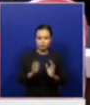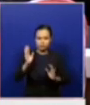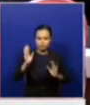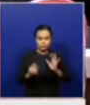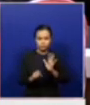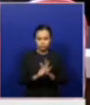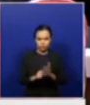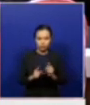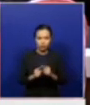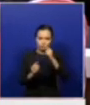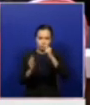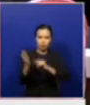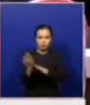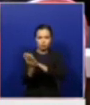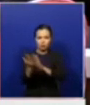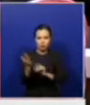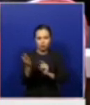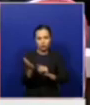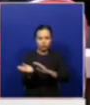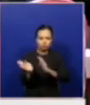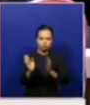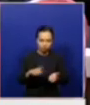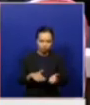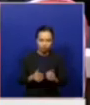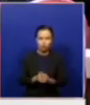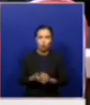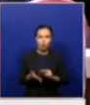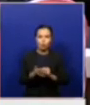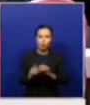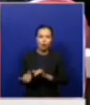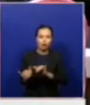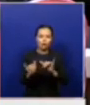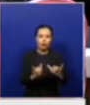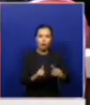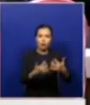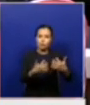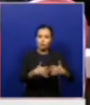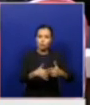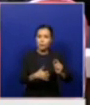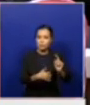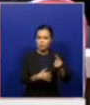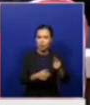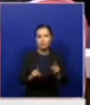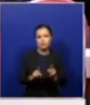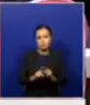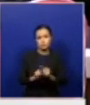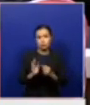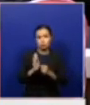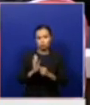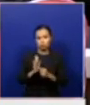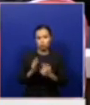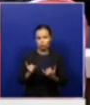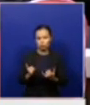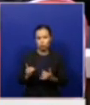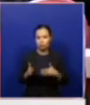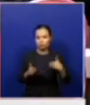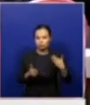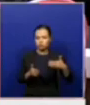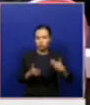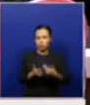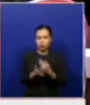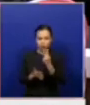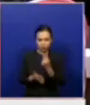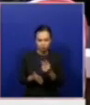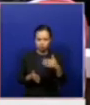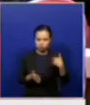องก็ทรุดโทรมเขาก็ย้ายฐานหนีไปหมดเหมือนเช่นที่เป็นมาทุกระยะที่เห็นมาเป็น